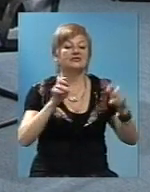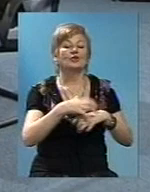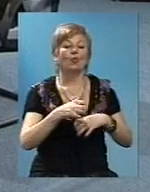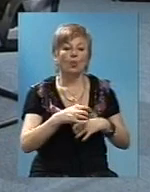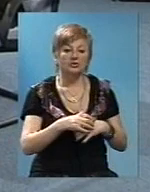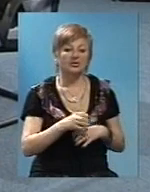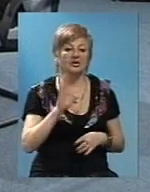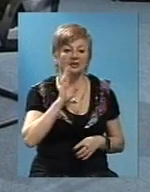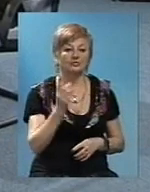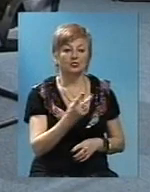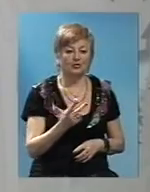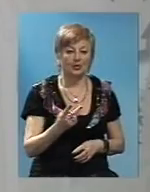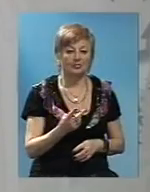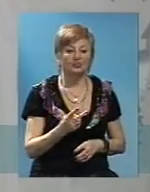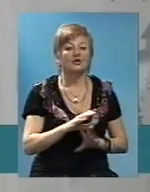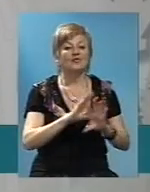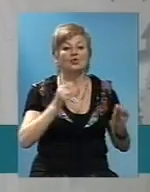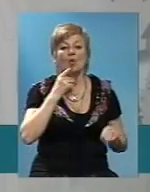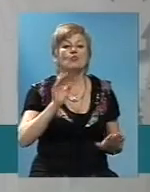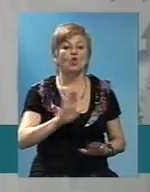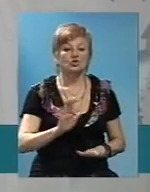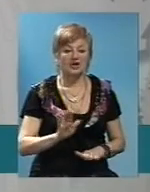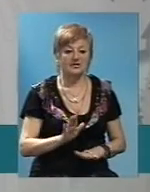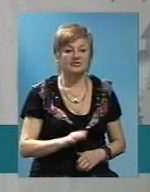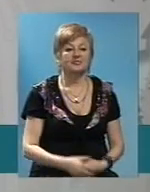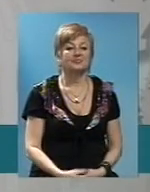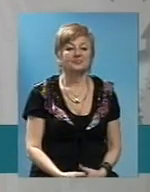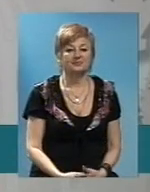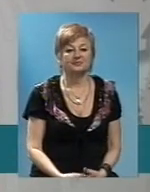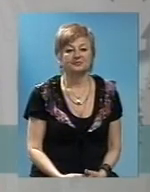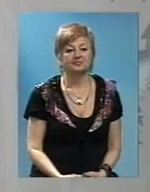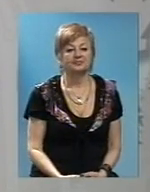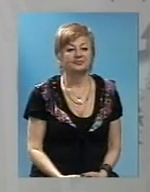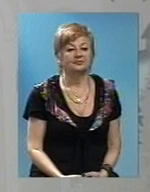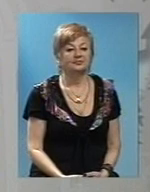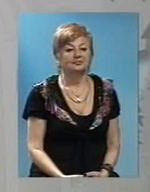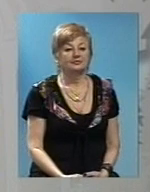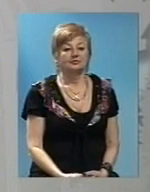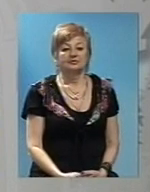Анастасія Мітільова. На цьому все. Прощаюся з вами. На все добре. Дякую вам. І вам дякую.